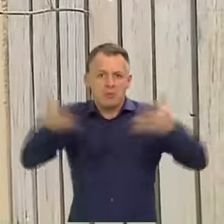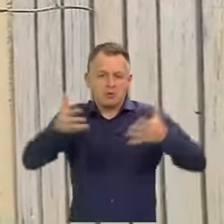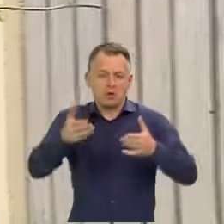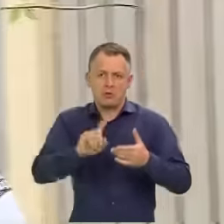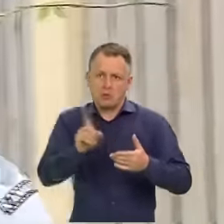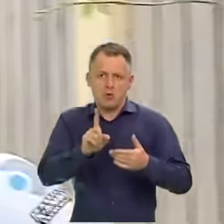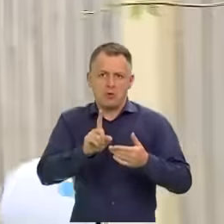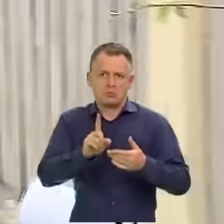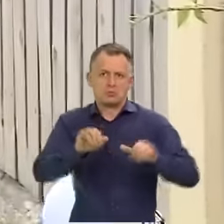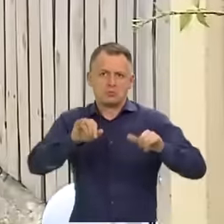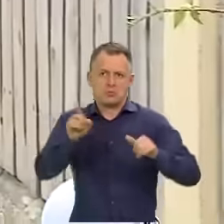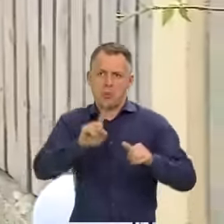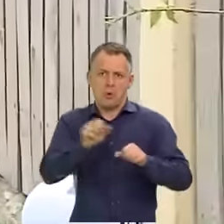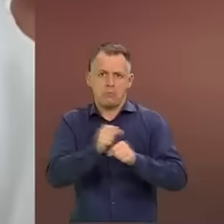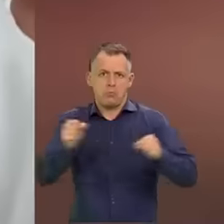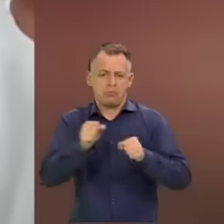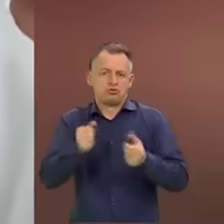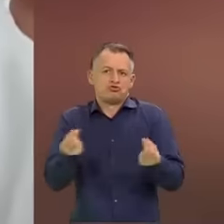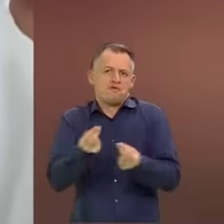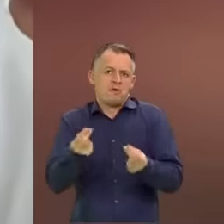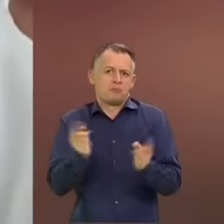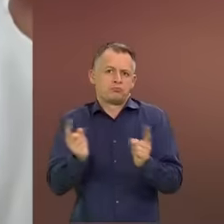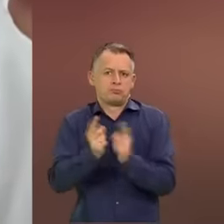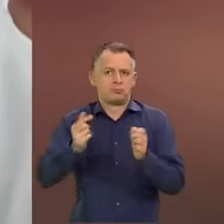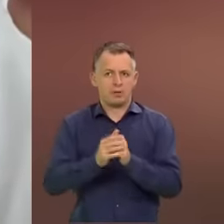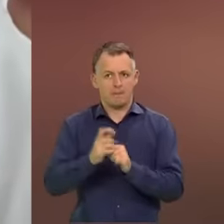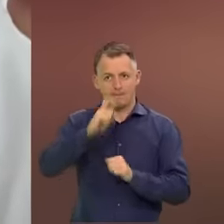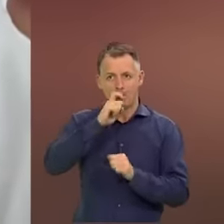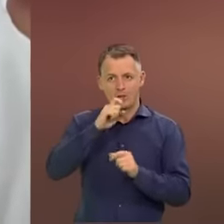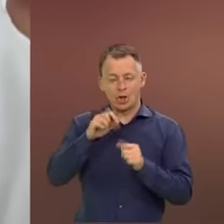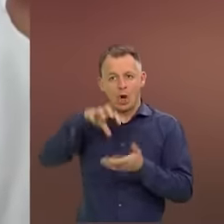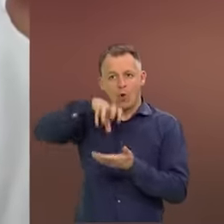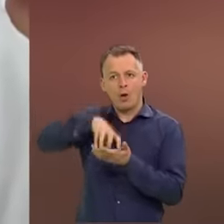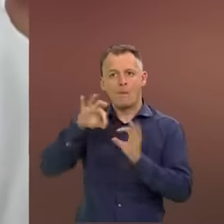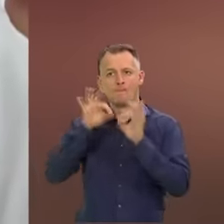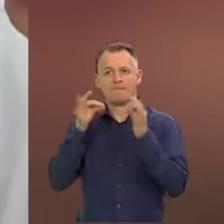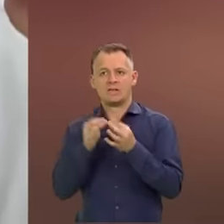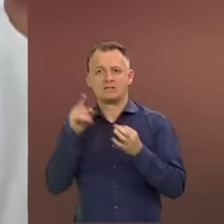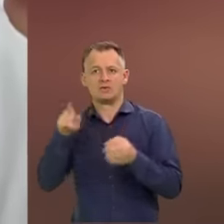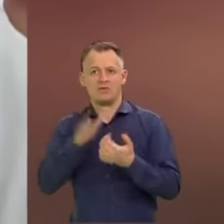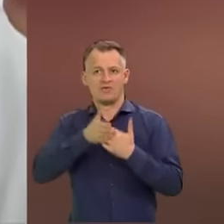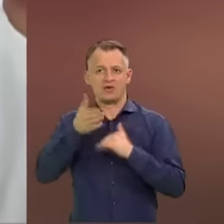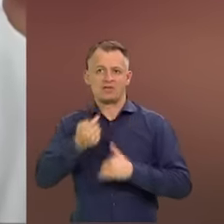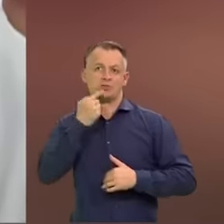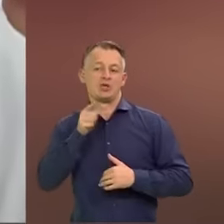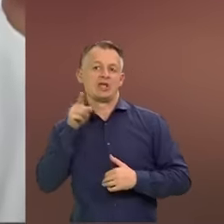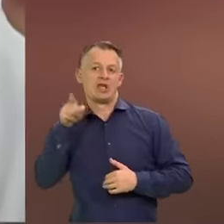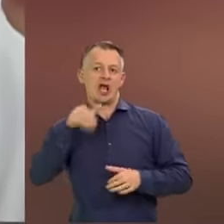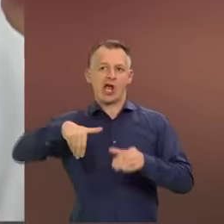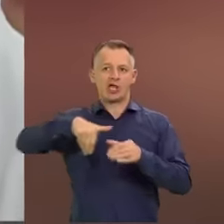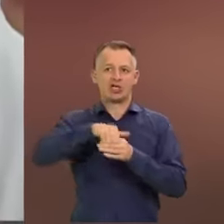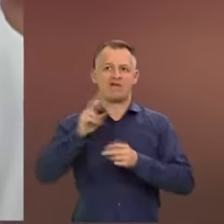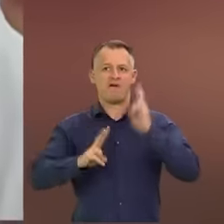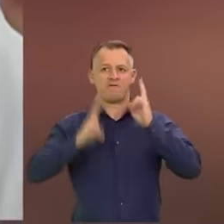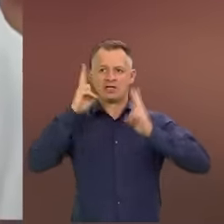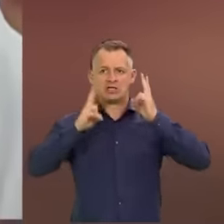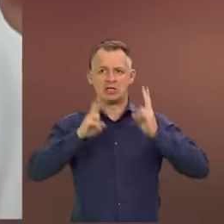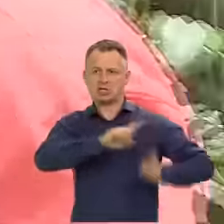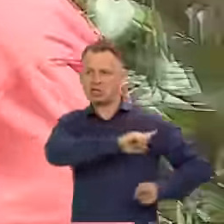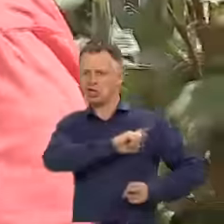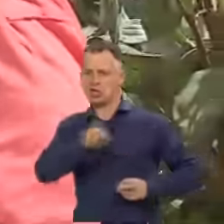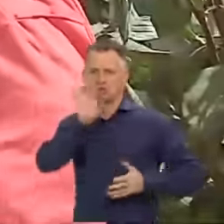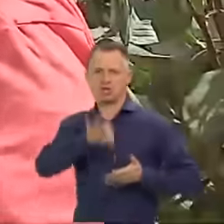fost ceva artizanat. Bărbatul locuia cu părinții săi. Vecinii spun că era frizer și nu au avut niciodată probleme cu